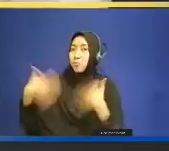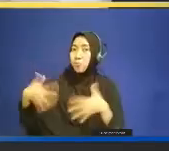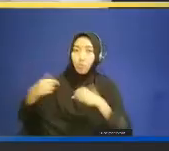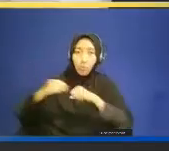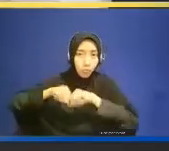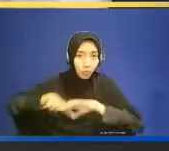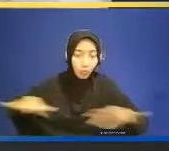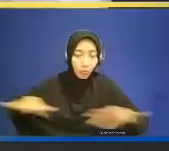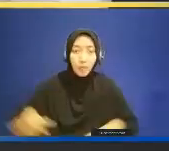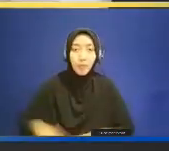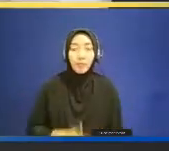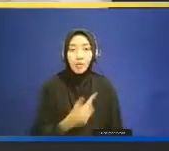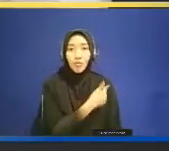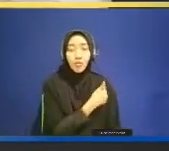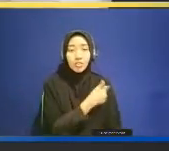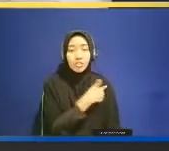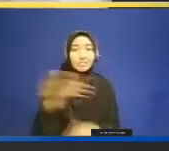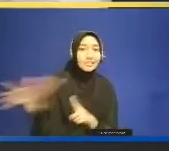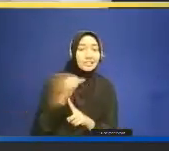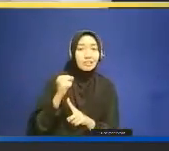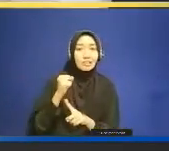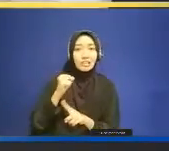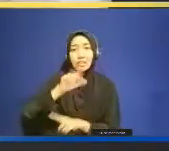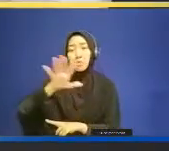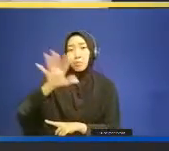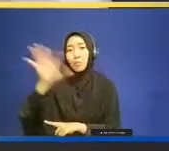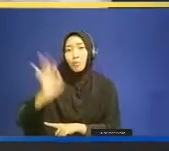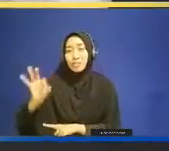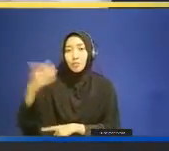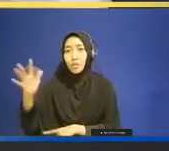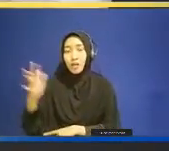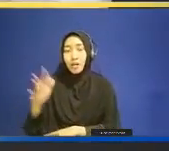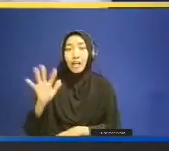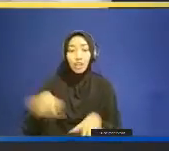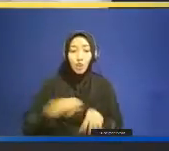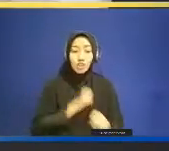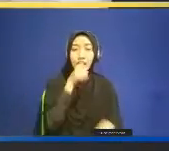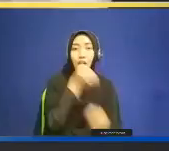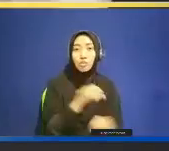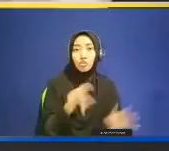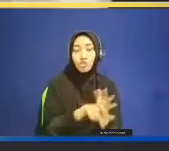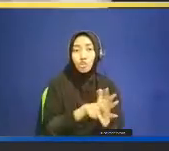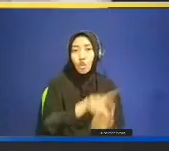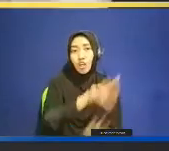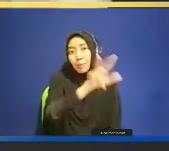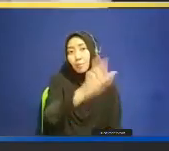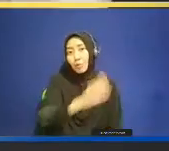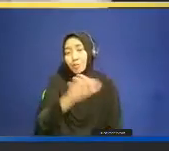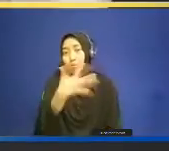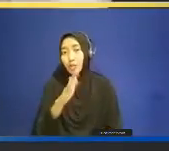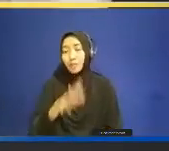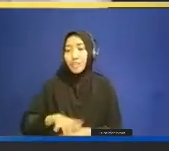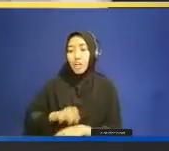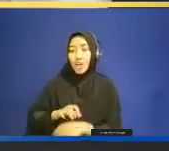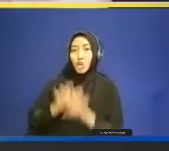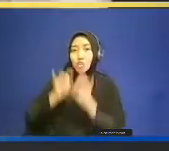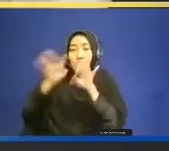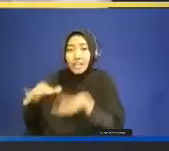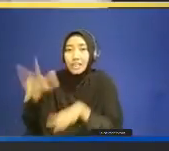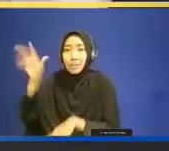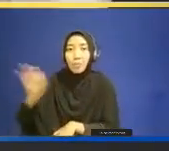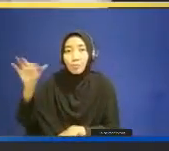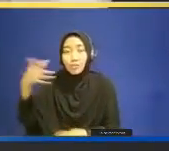biasa pasien road nya sudah mencapai diatas 50% atau Singapura misalnya 80% Australia itu sekitar